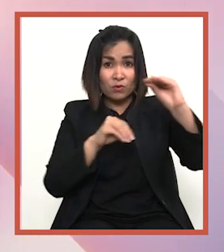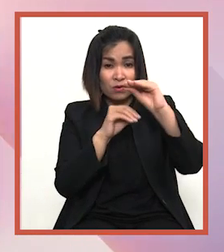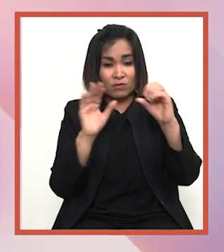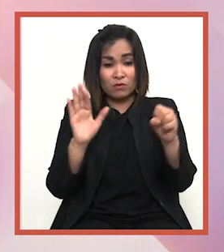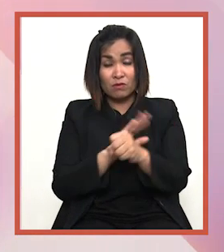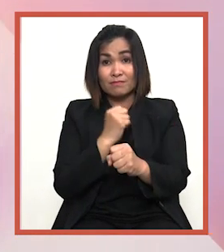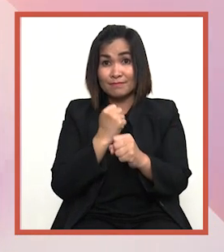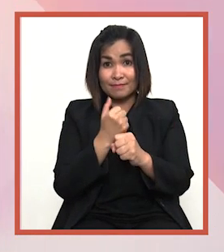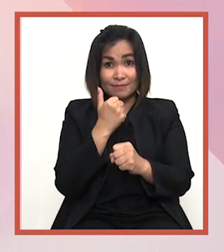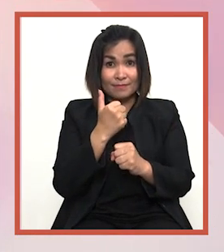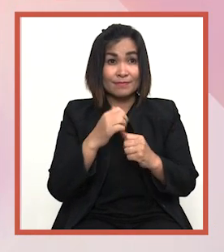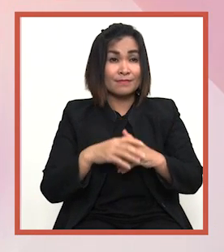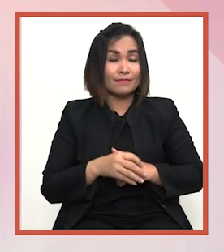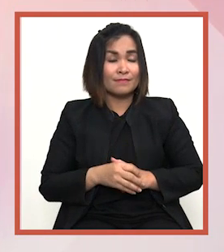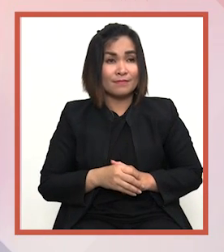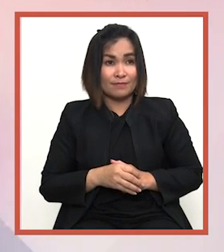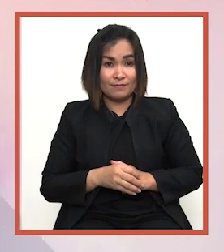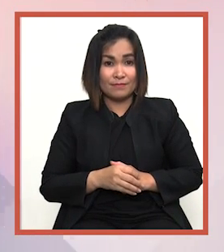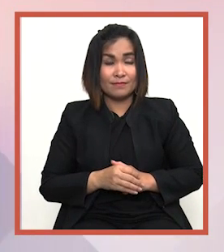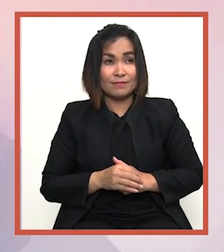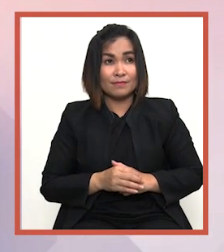ได้นั่นเองนะครับ